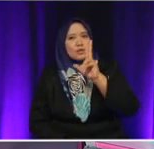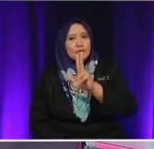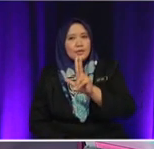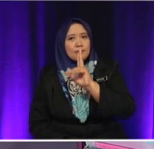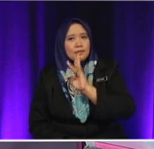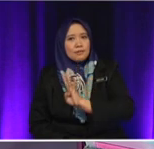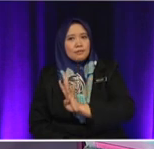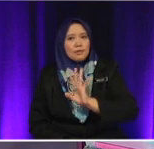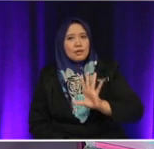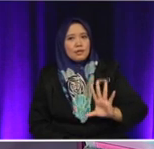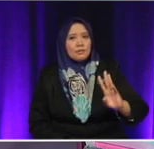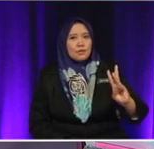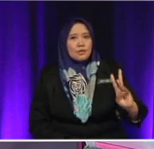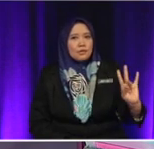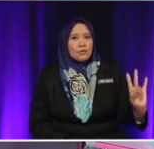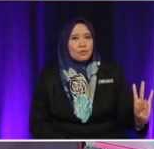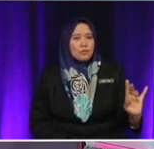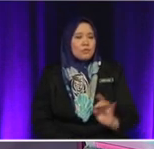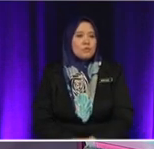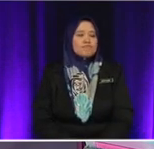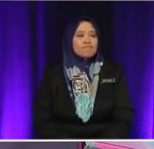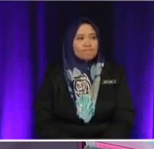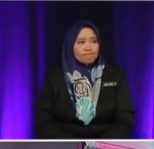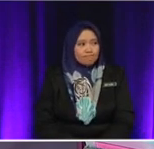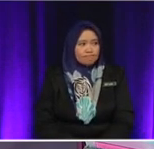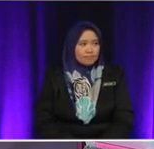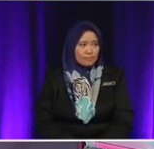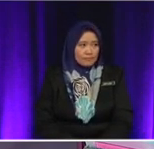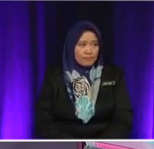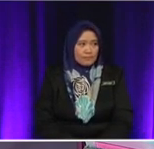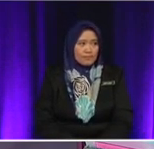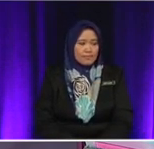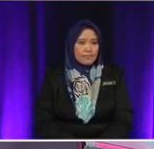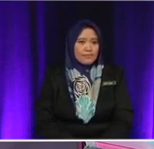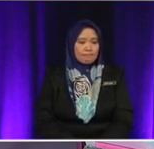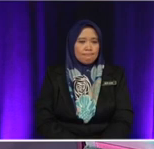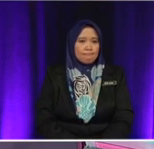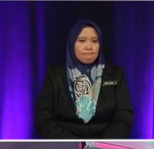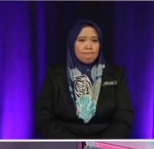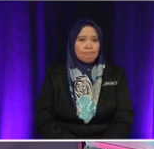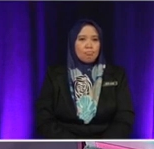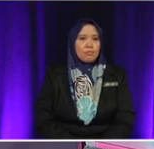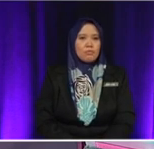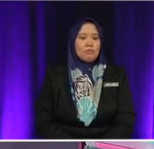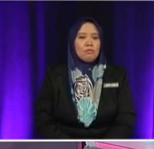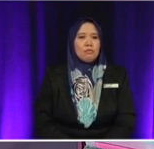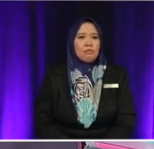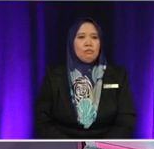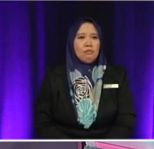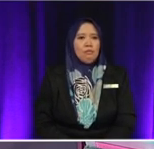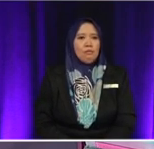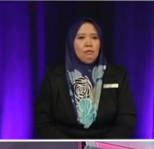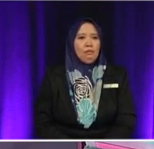belakang, mendefinisikan isu perundingan, rundingkan isu, tolak ansur dan